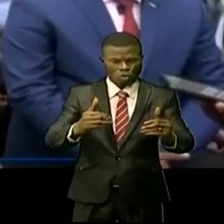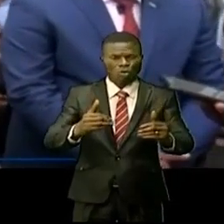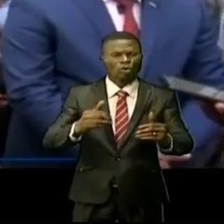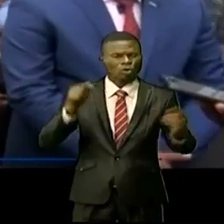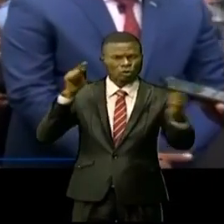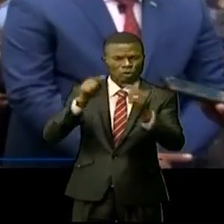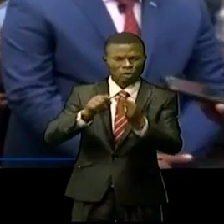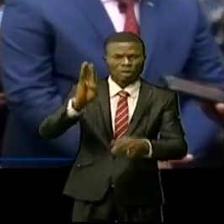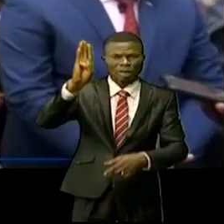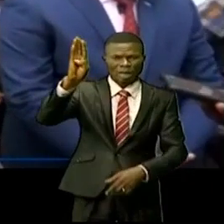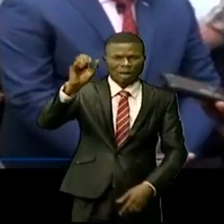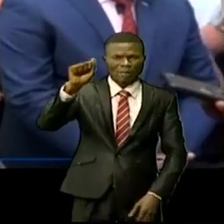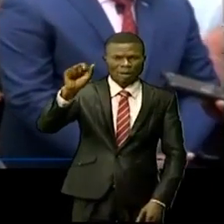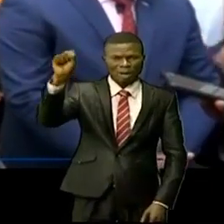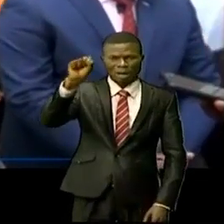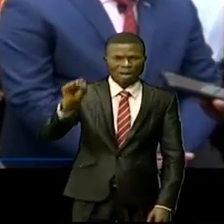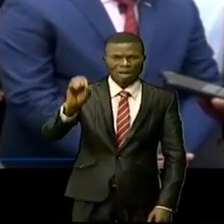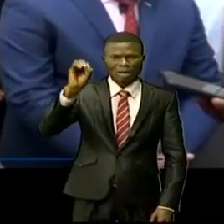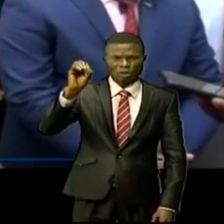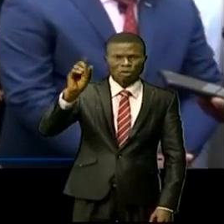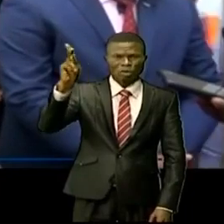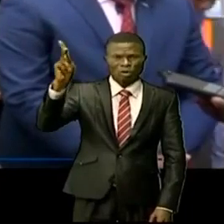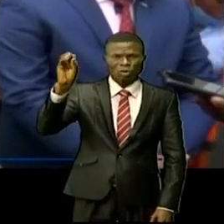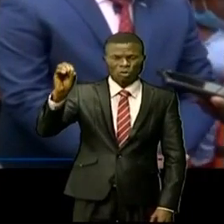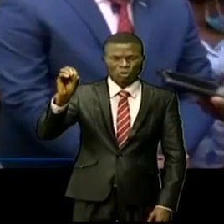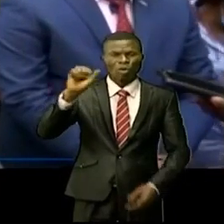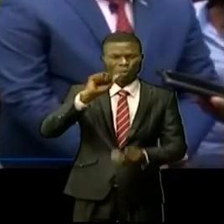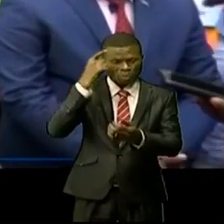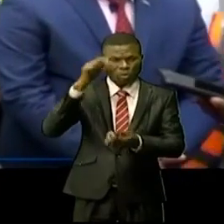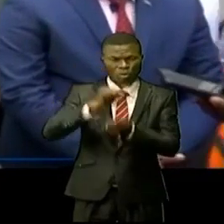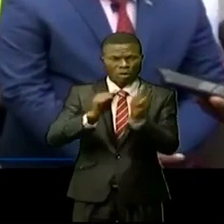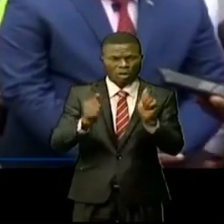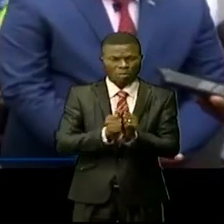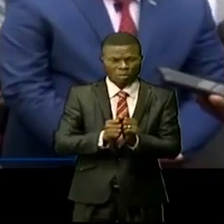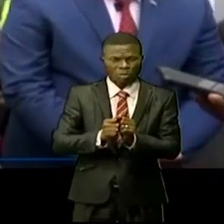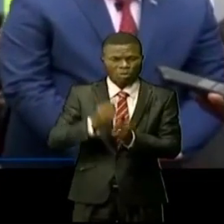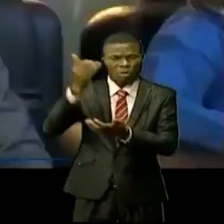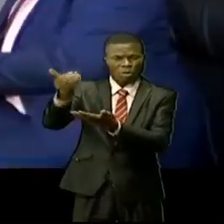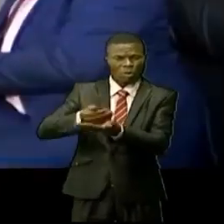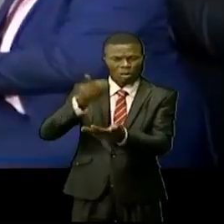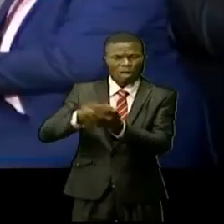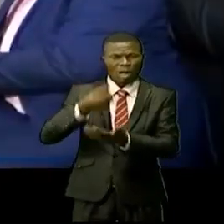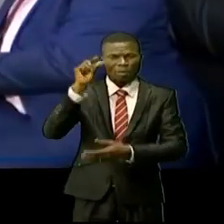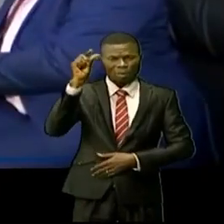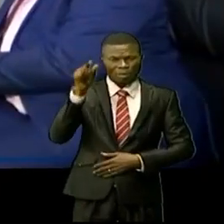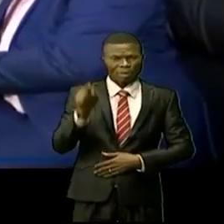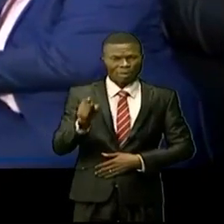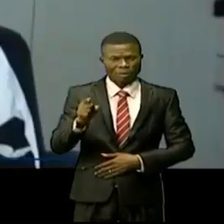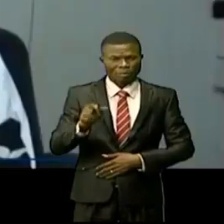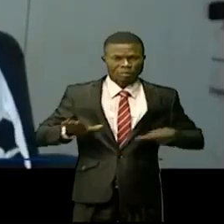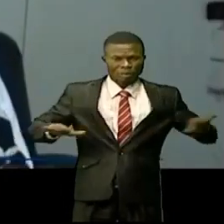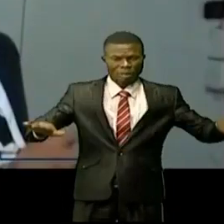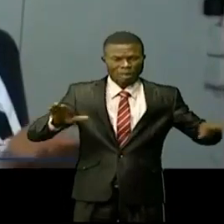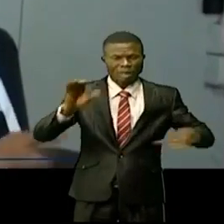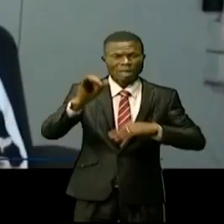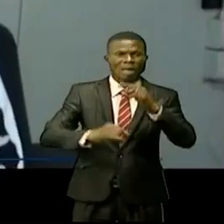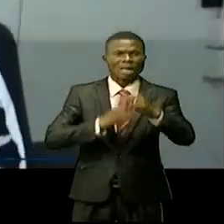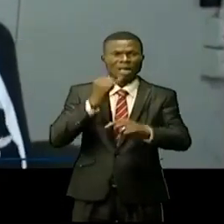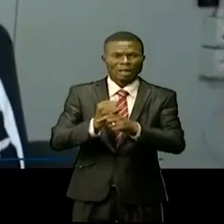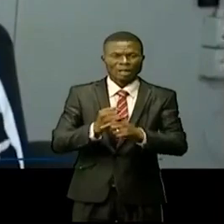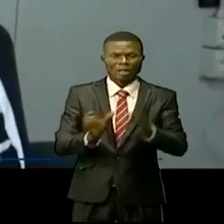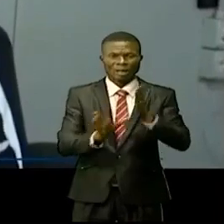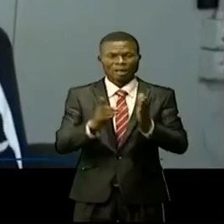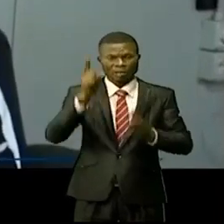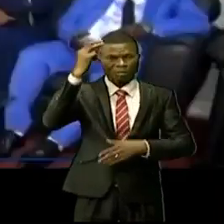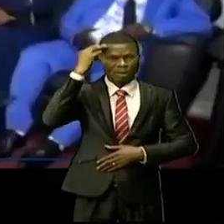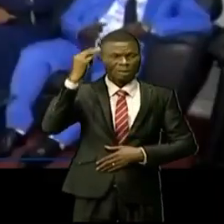jusqu'à Monganjo, sur la problématique de l'exploitation minière. À l'aéroport international de Bangoka, la vice-première